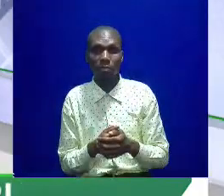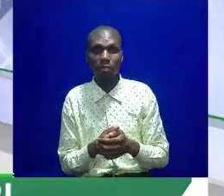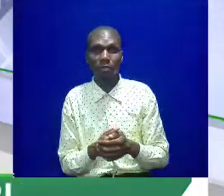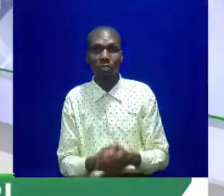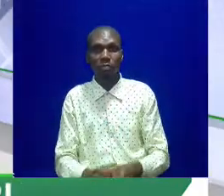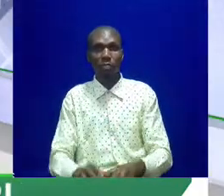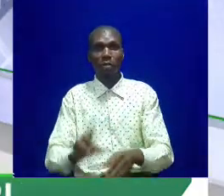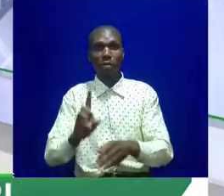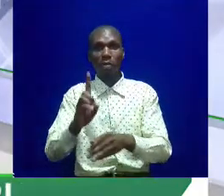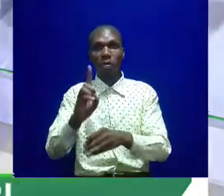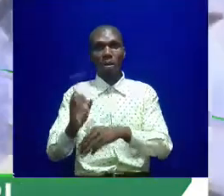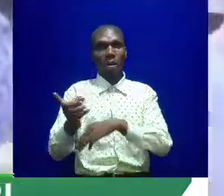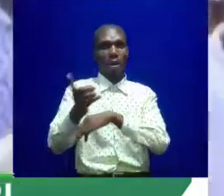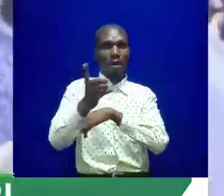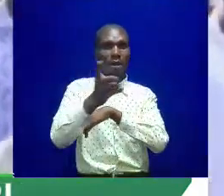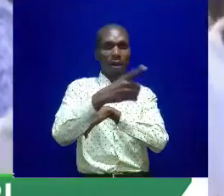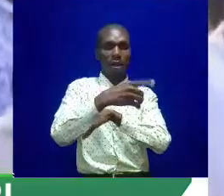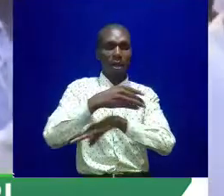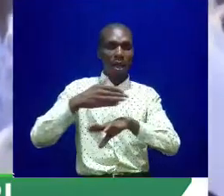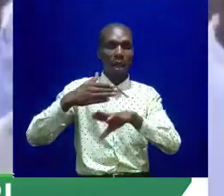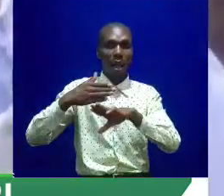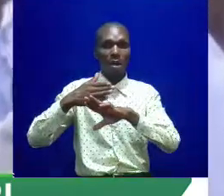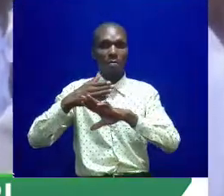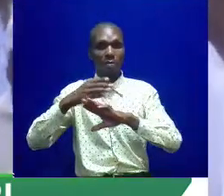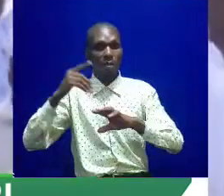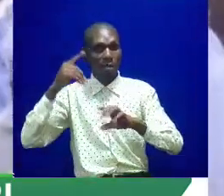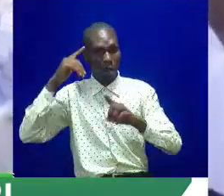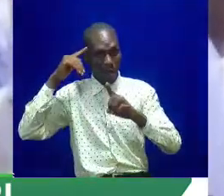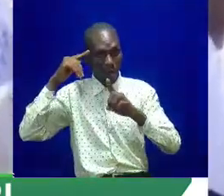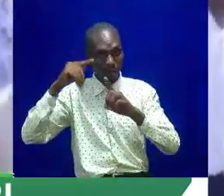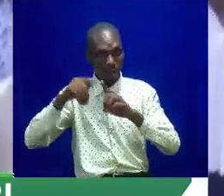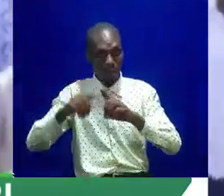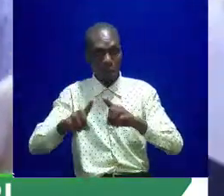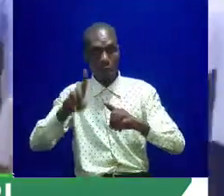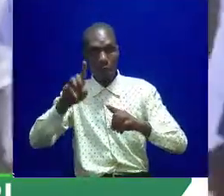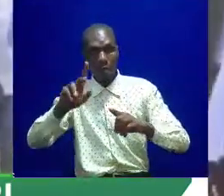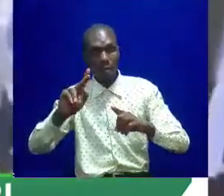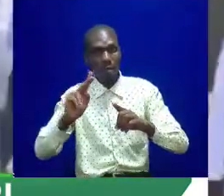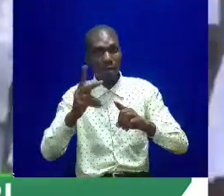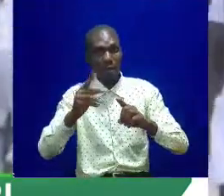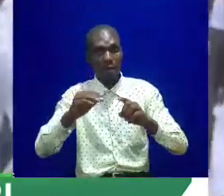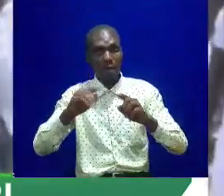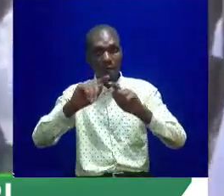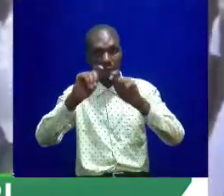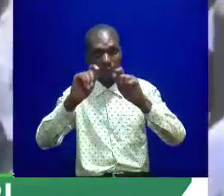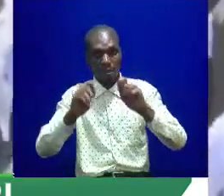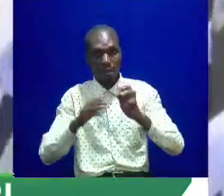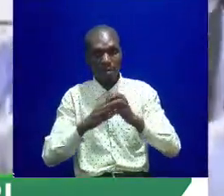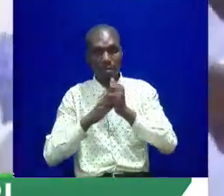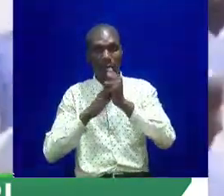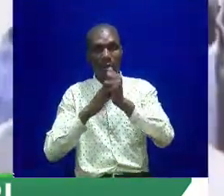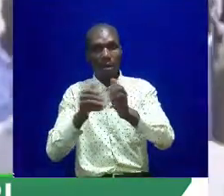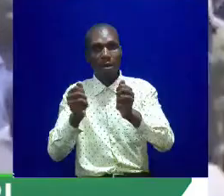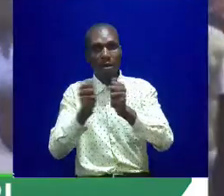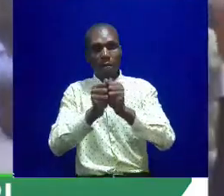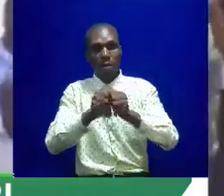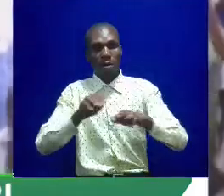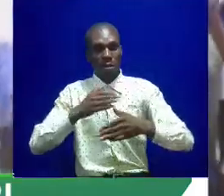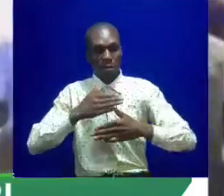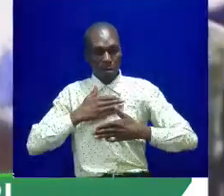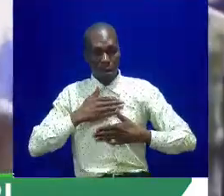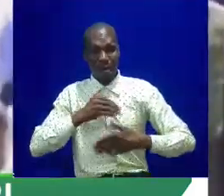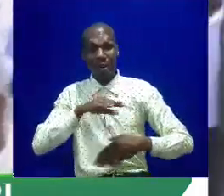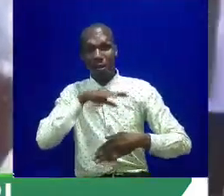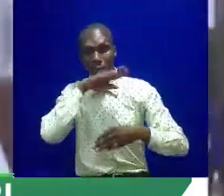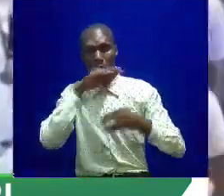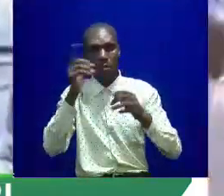tukeri mrio kamagega yobu mboria bwe azimio la umoja wan Kenya bukura wana Raila Molo Dinga. Kura liyabuna nigobara chiego